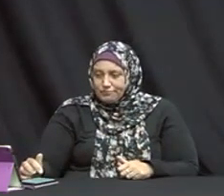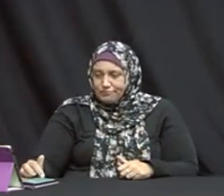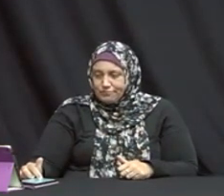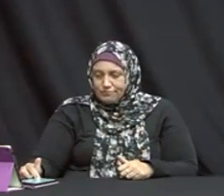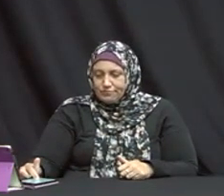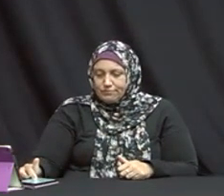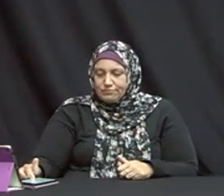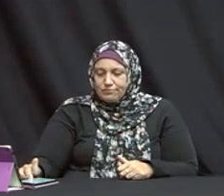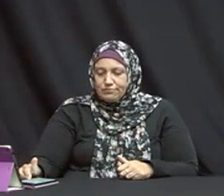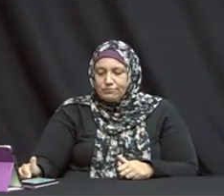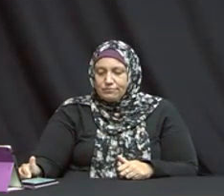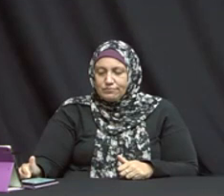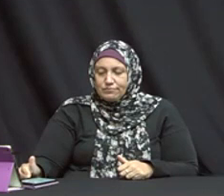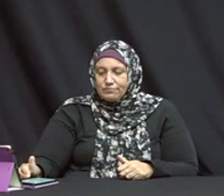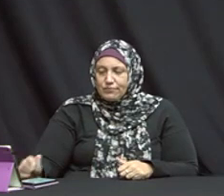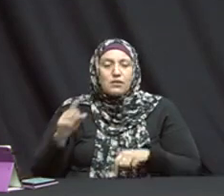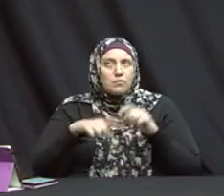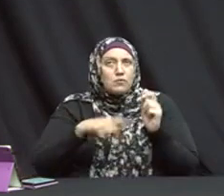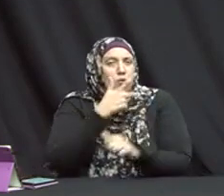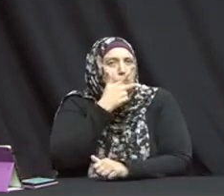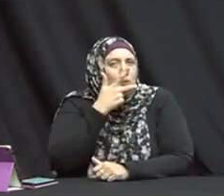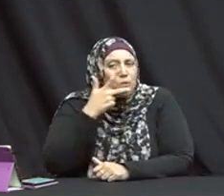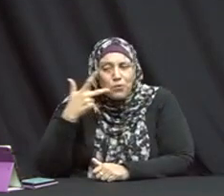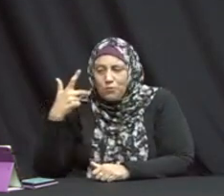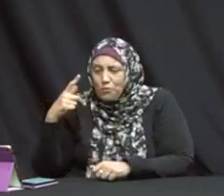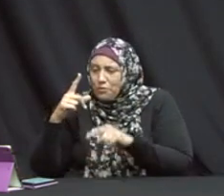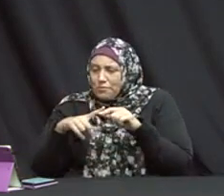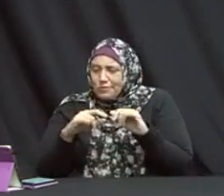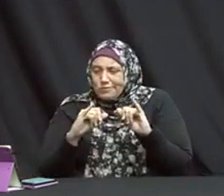إذ انبعث